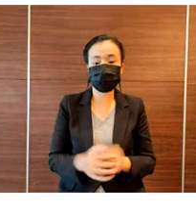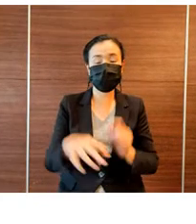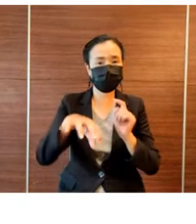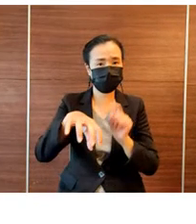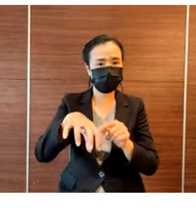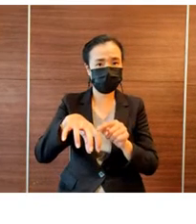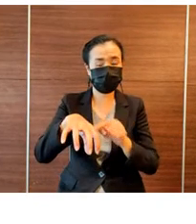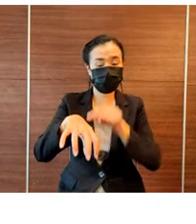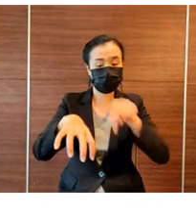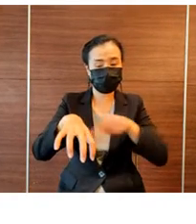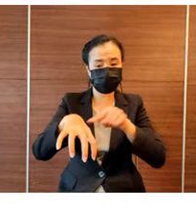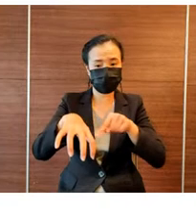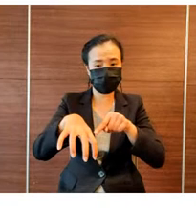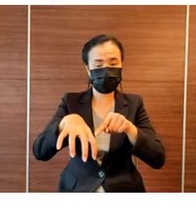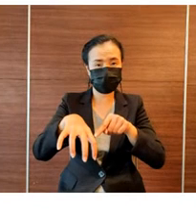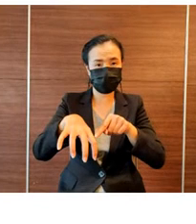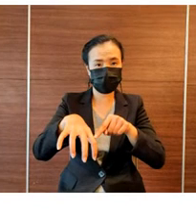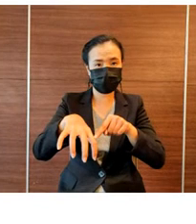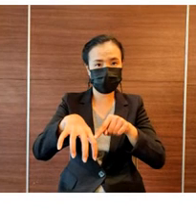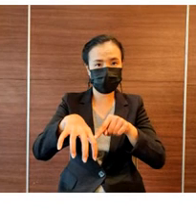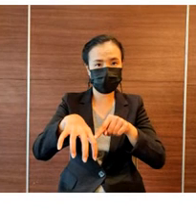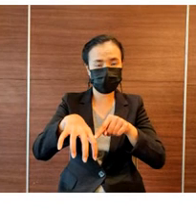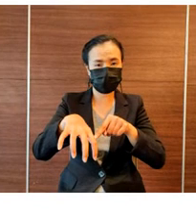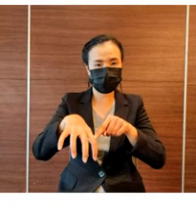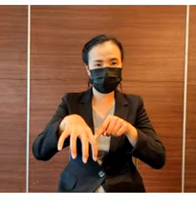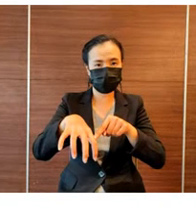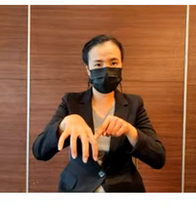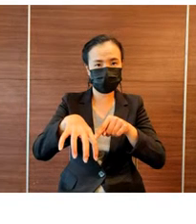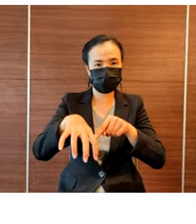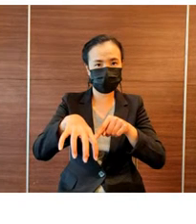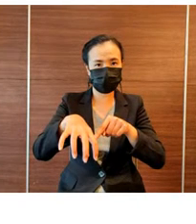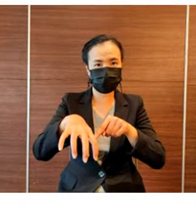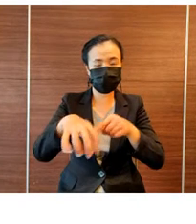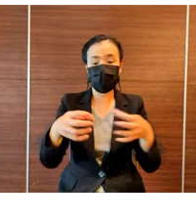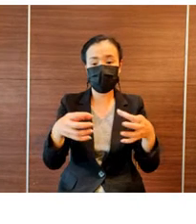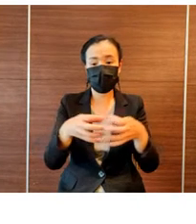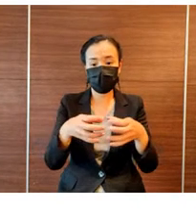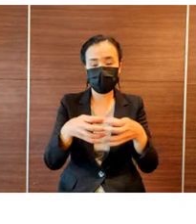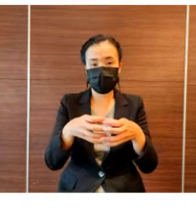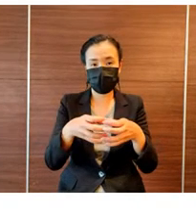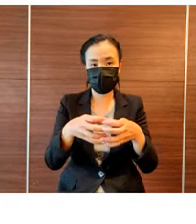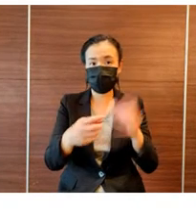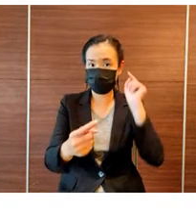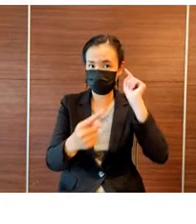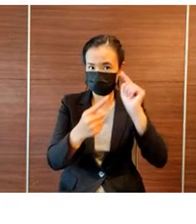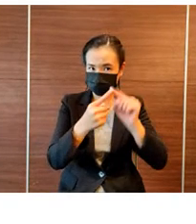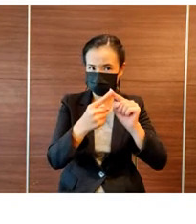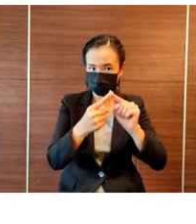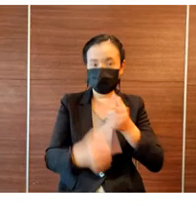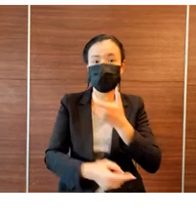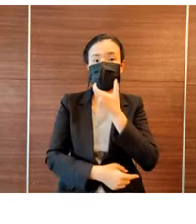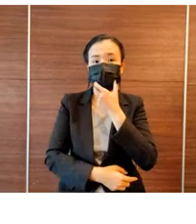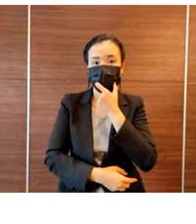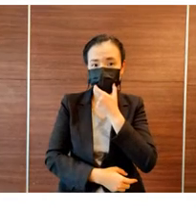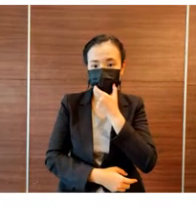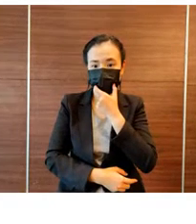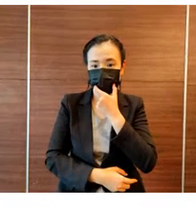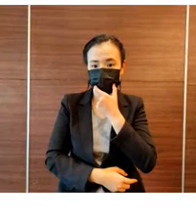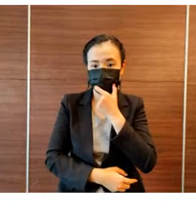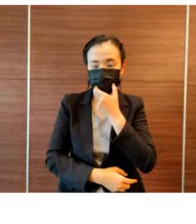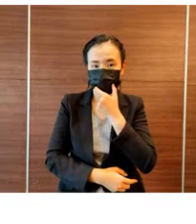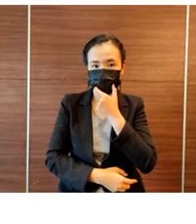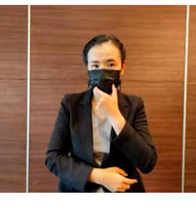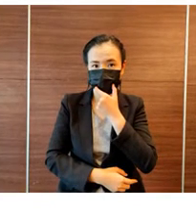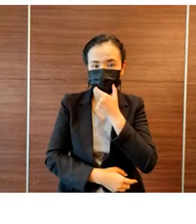ที่ที่คลับแบงคอกตั้งแต่เราตั้งปุดหมายไว้ละเราจะเป็นเกย์คอมมูนิตี้รีดี